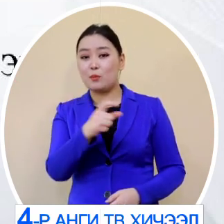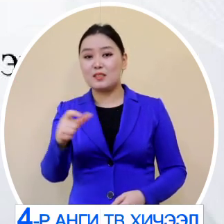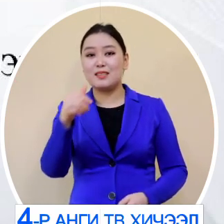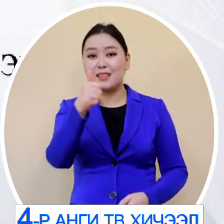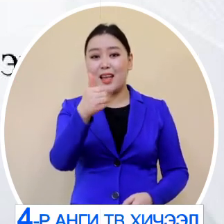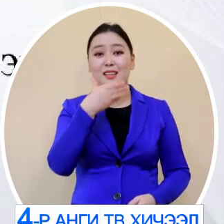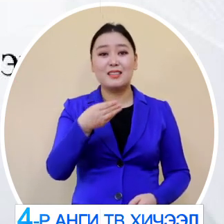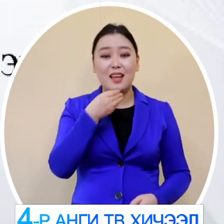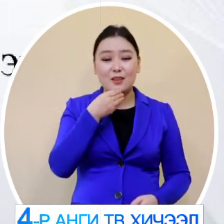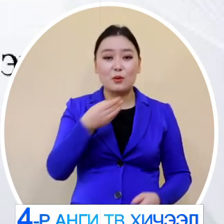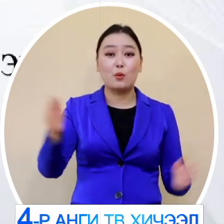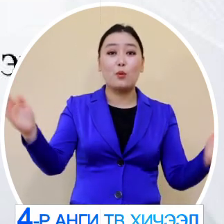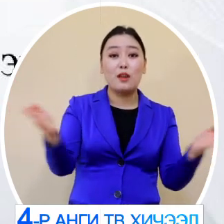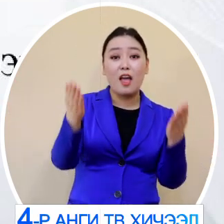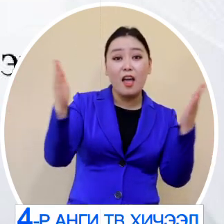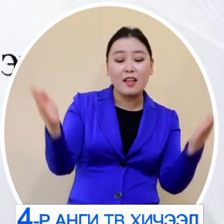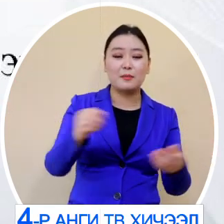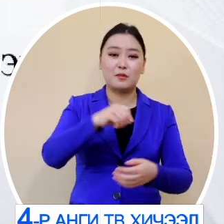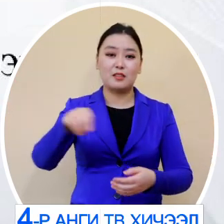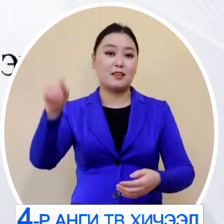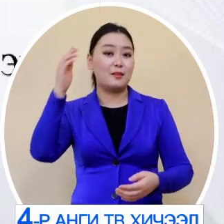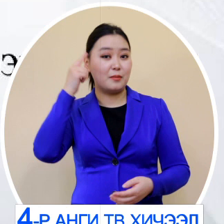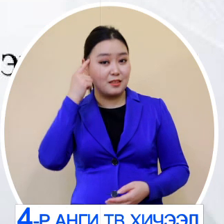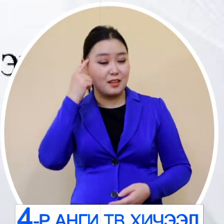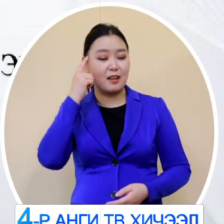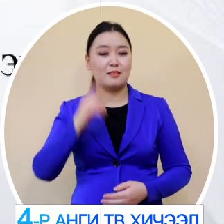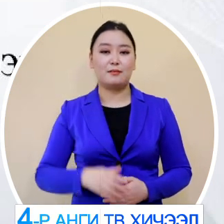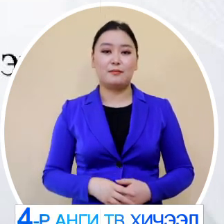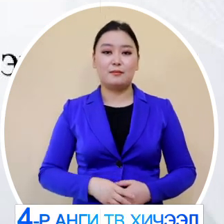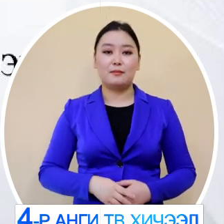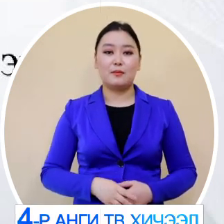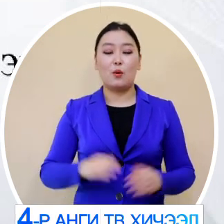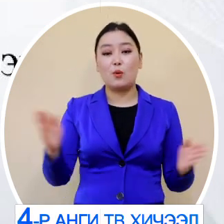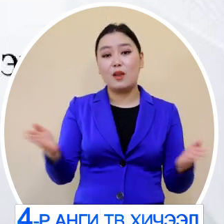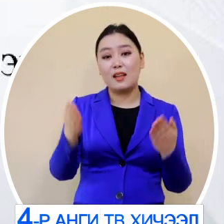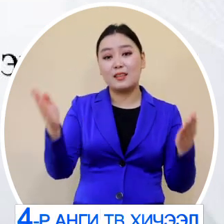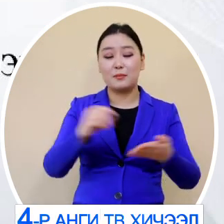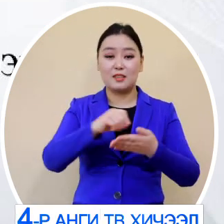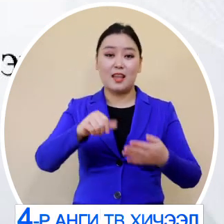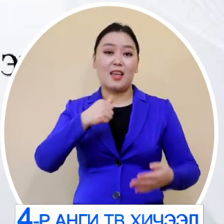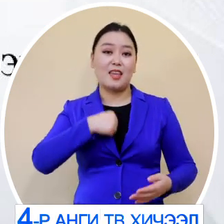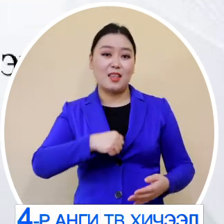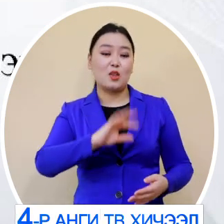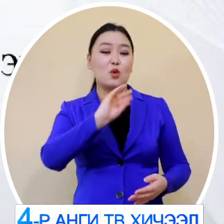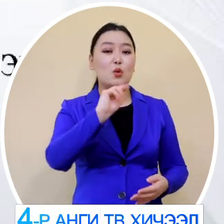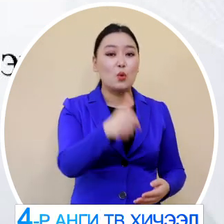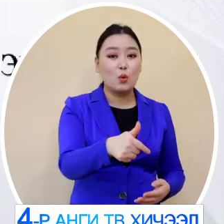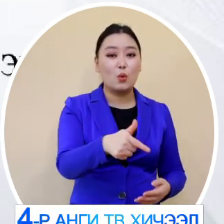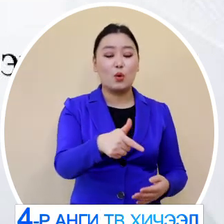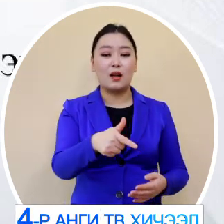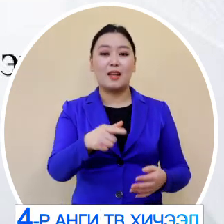уриалan бичдгийг тань мэдсэн. За амн уриалгаа бичэхдээ хинд юуг хэрхэн яаж